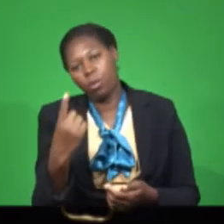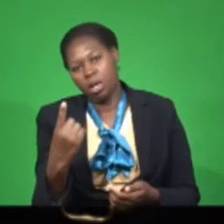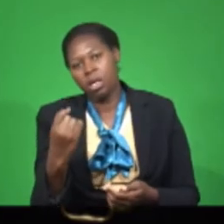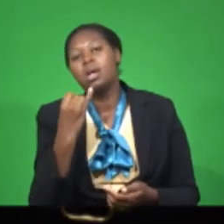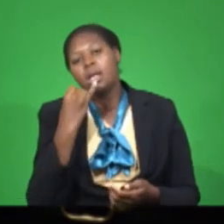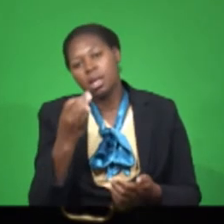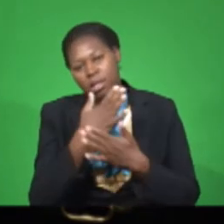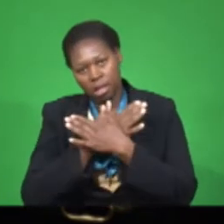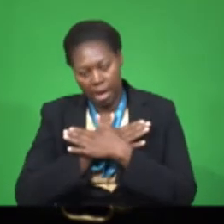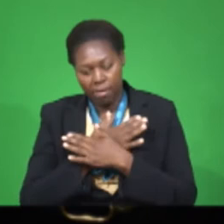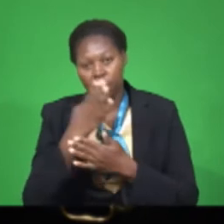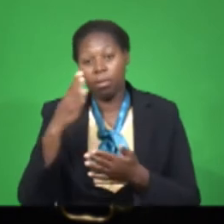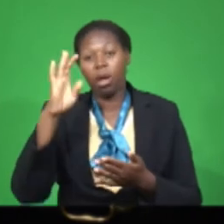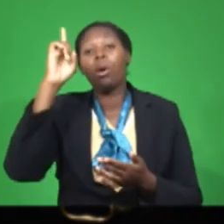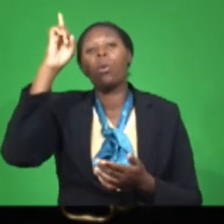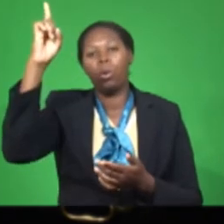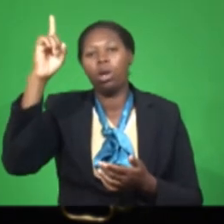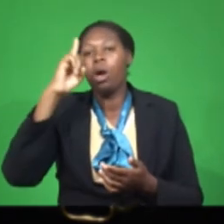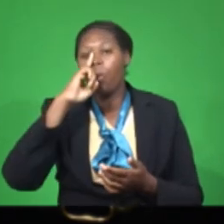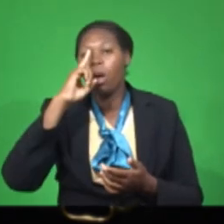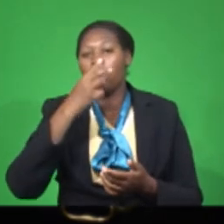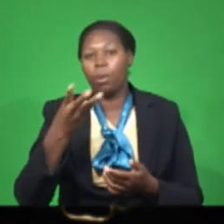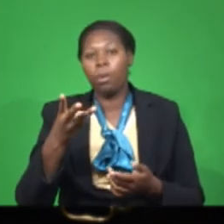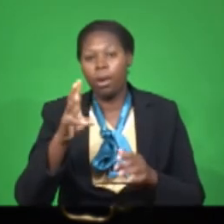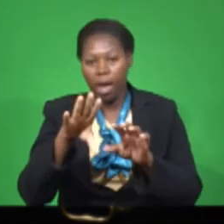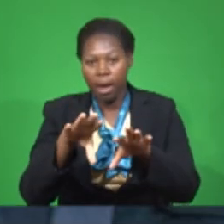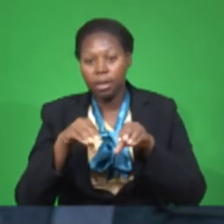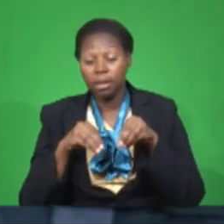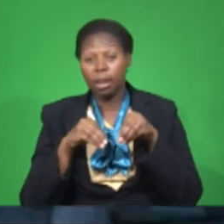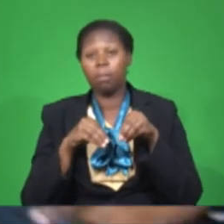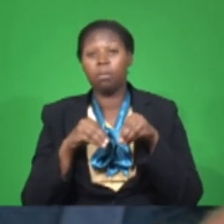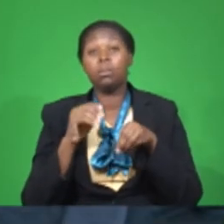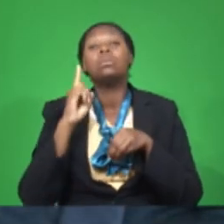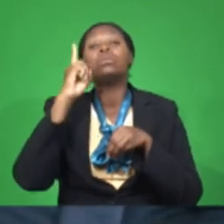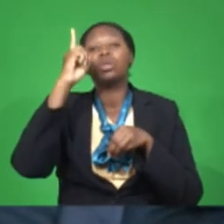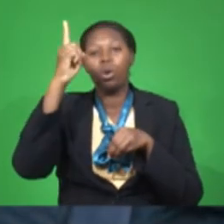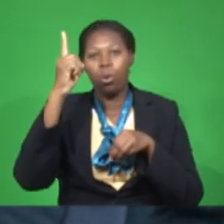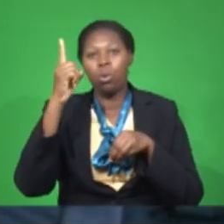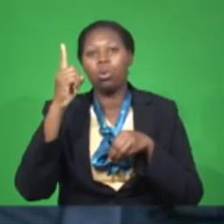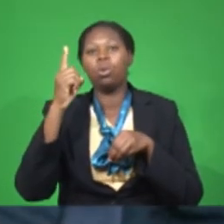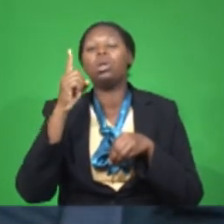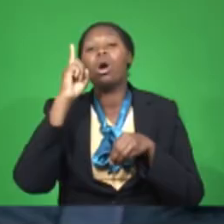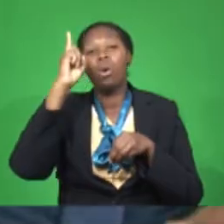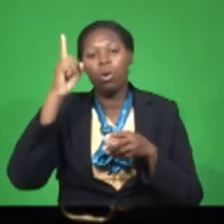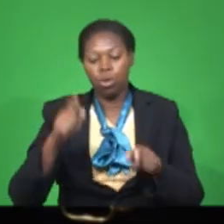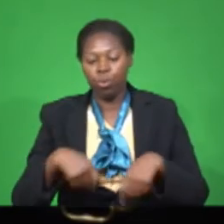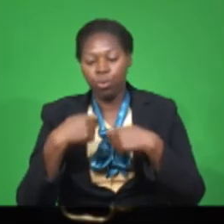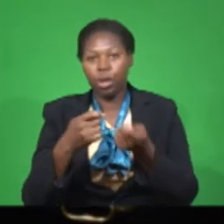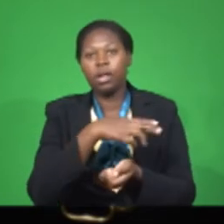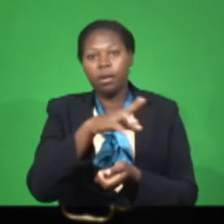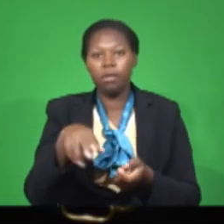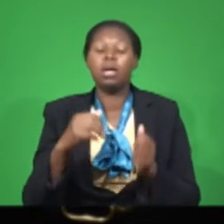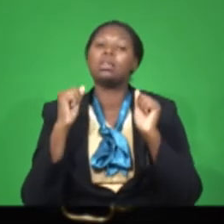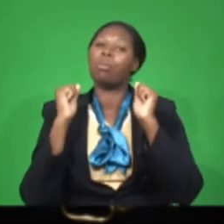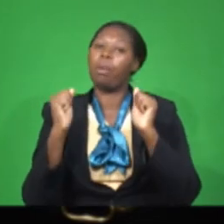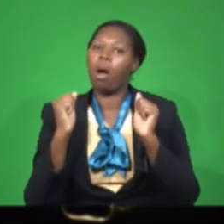mari. Iye Mwari anotipa simba rekuti tisadzokere life yekudhaya. Maybe kana ndiri kunzwa kutsanangura kuti wanyatsobata. Saka